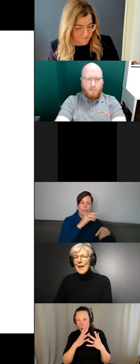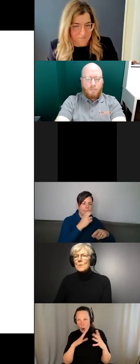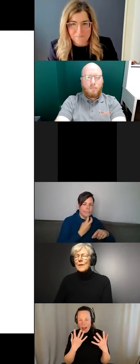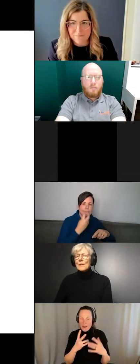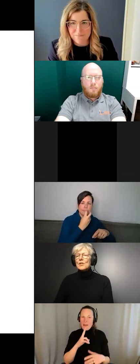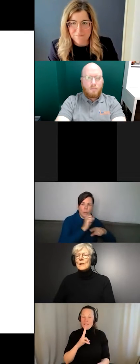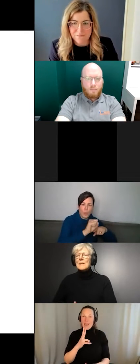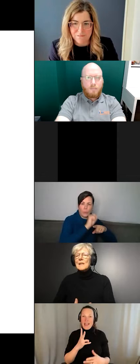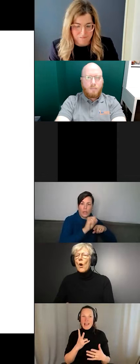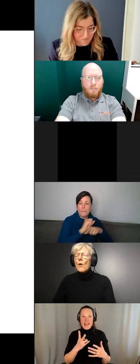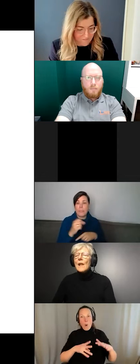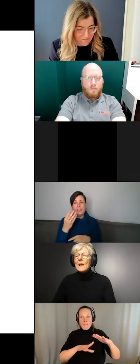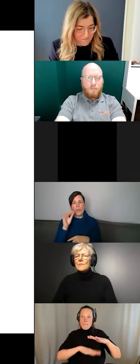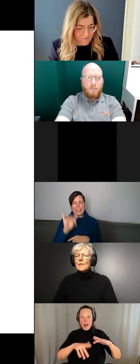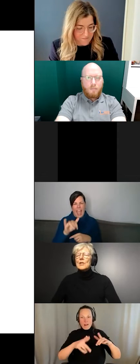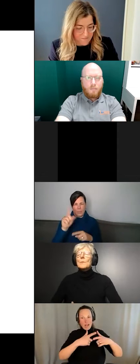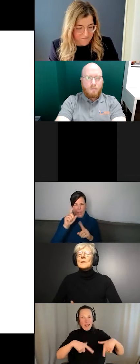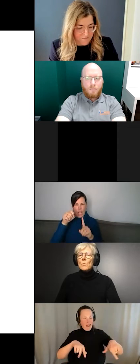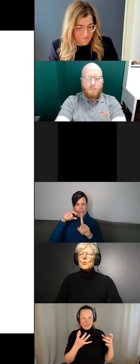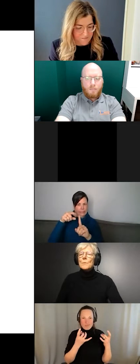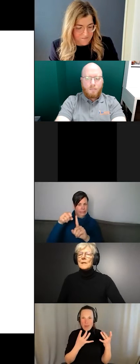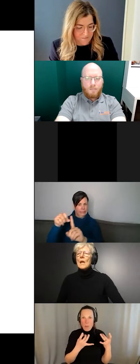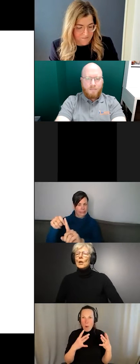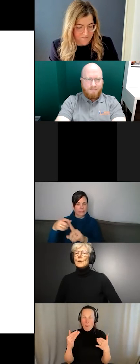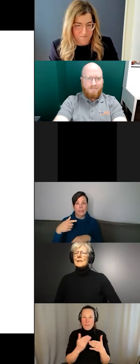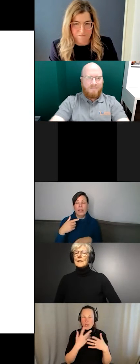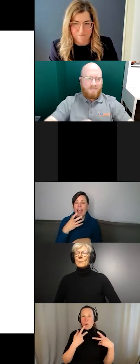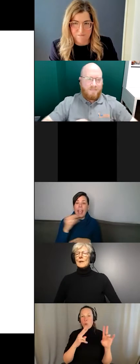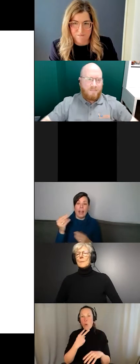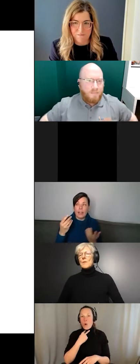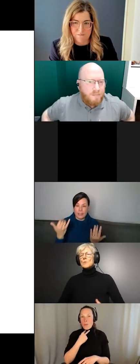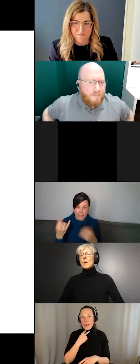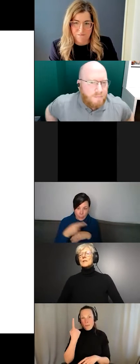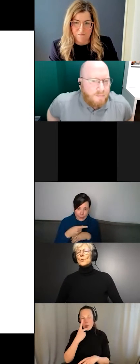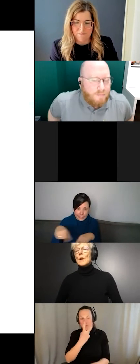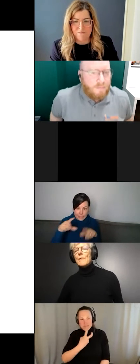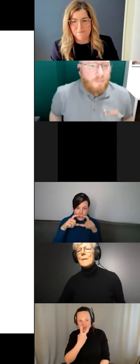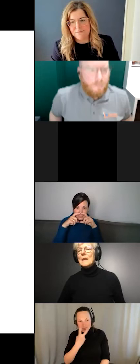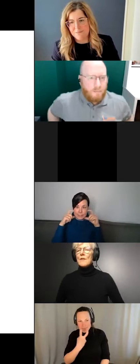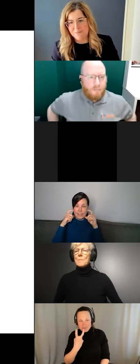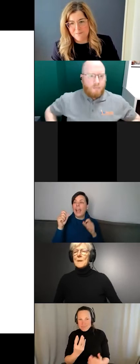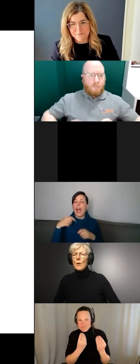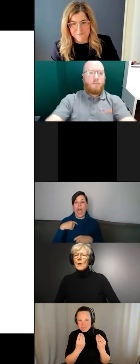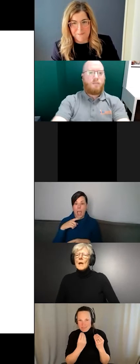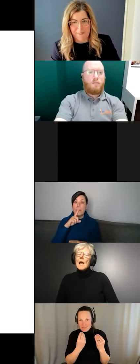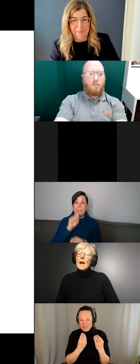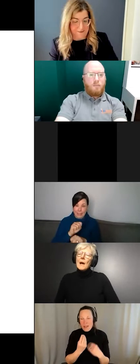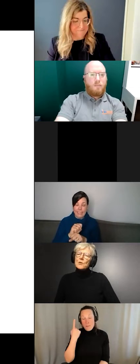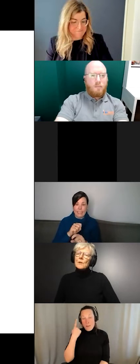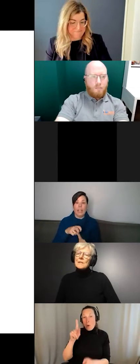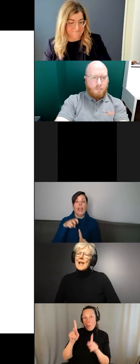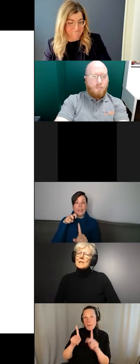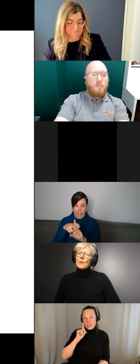les lèvres plutôt que de la fondation d'une langue. Lire les lèvres, c'est pas une fondation langagier et on était tous trop